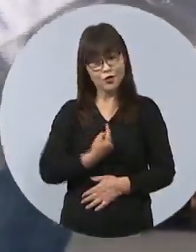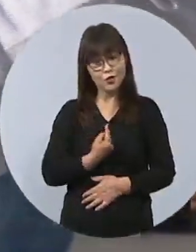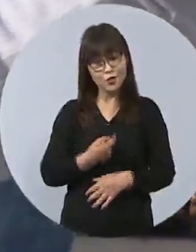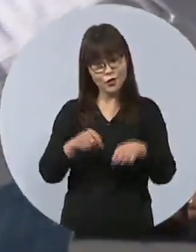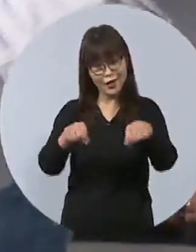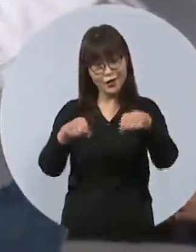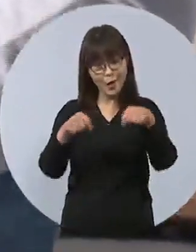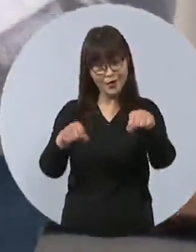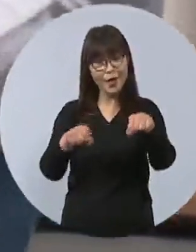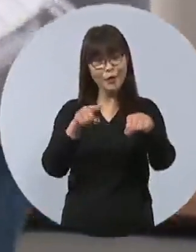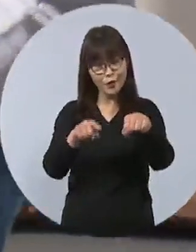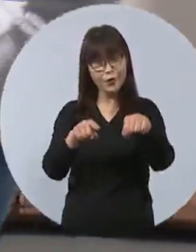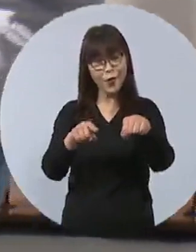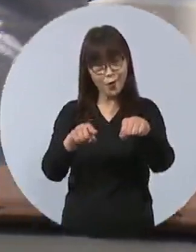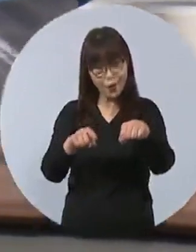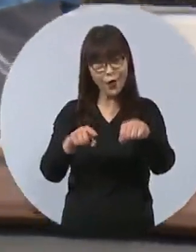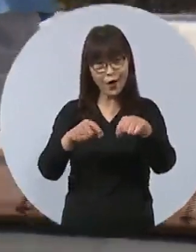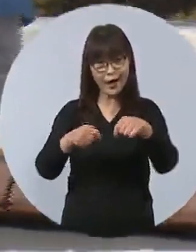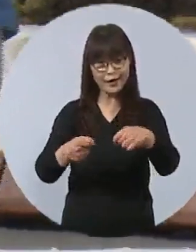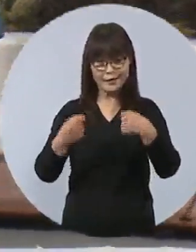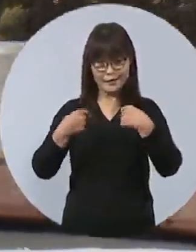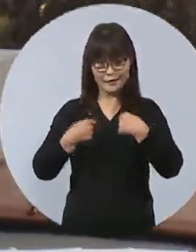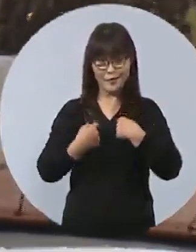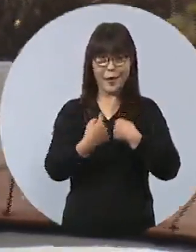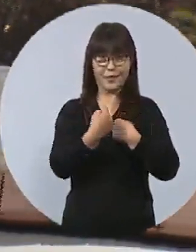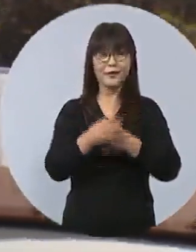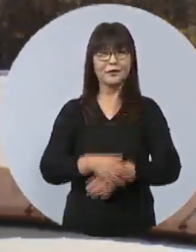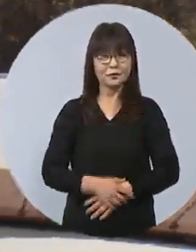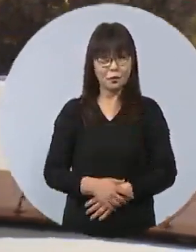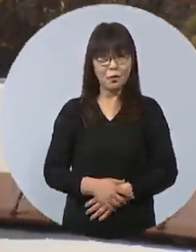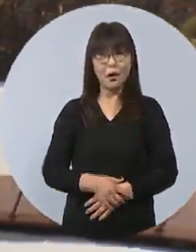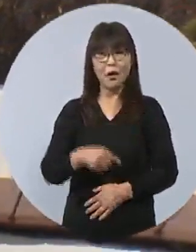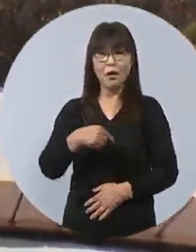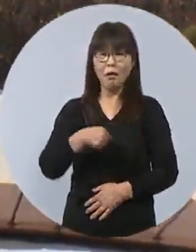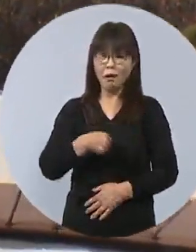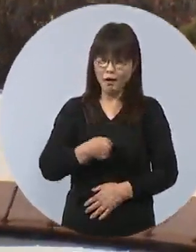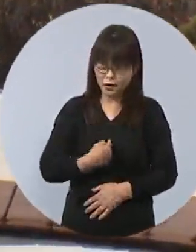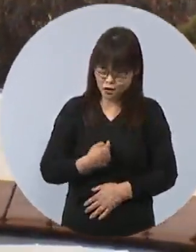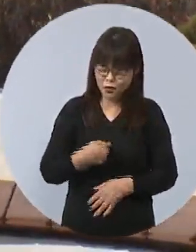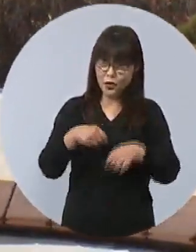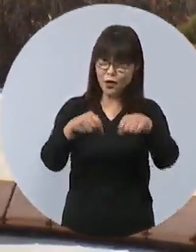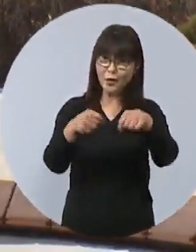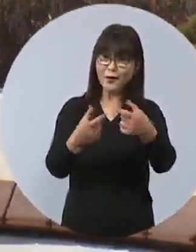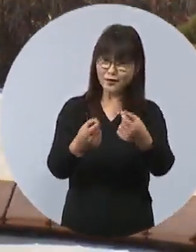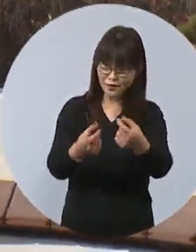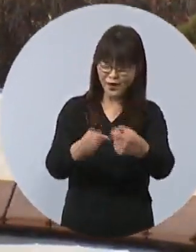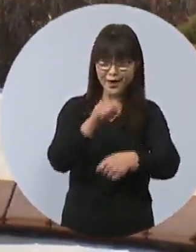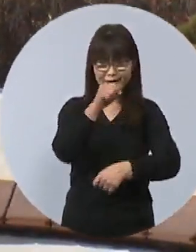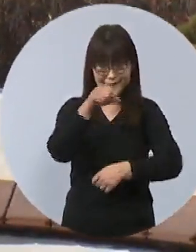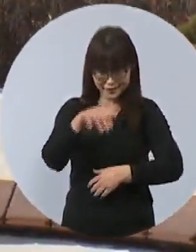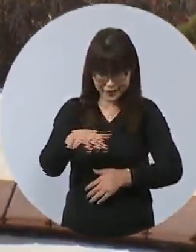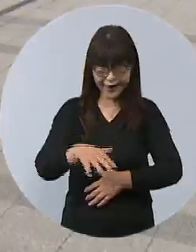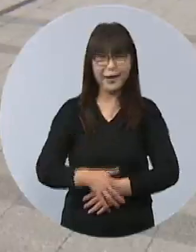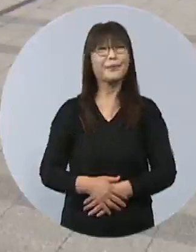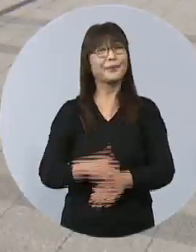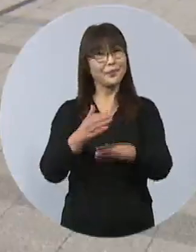染めたものを今回着用させていただいてます。 ご自身で、 はい、 すごいいい感じに染まってますね。 ありがとうござい